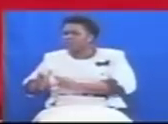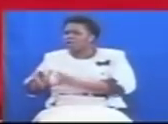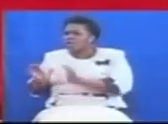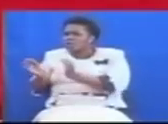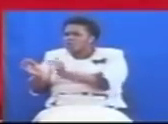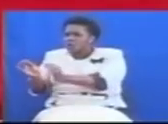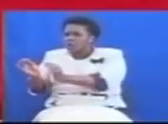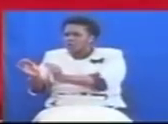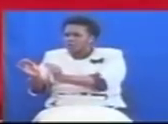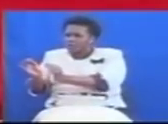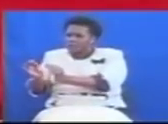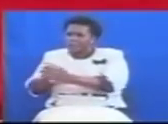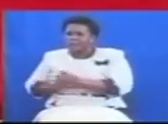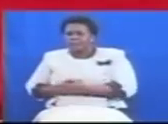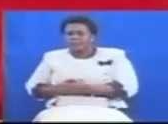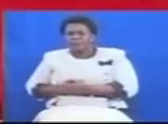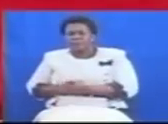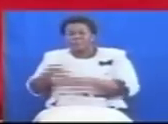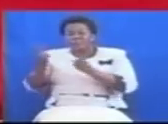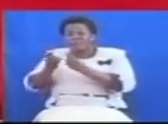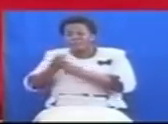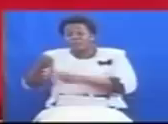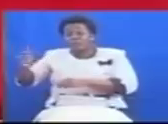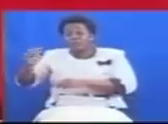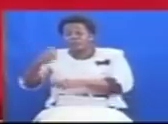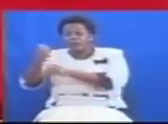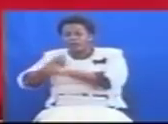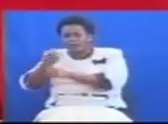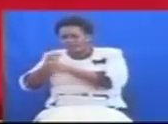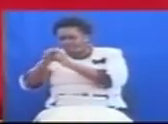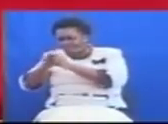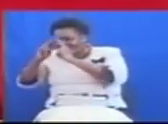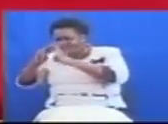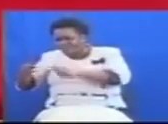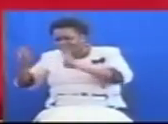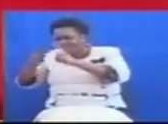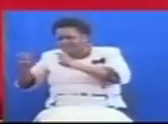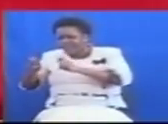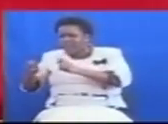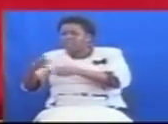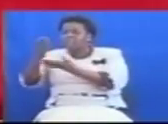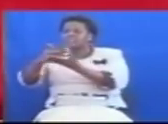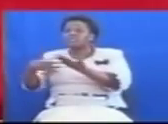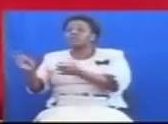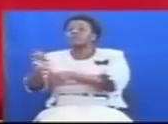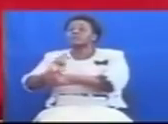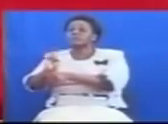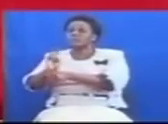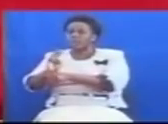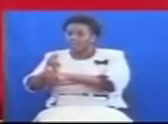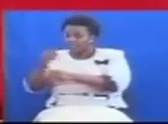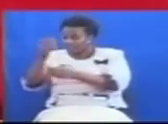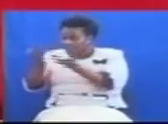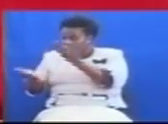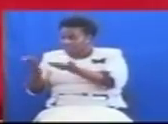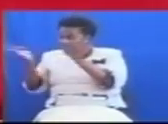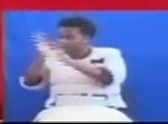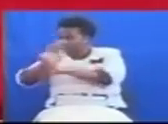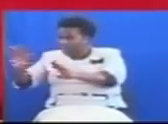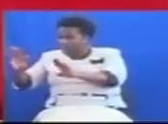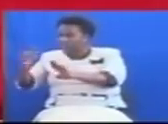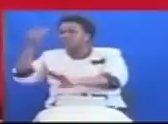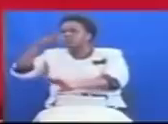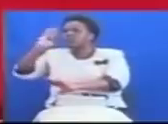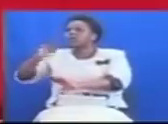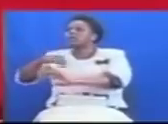Aidha, TARURA watafanya tathmini ya ujenzi wa kiwango cha lami kipande wanachokisimamia, na tathmini itakapokamilika serikali itazingatia matengenezo